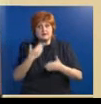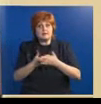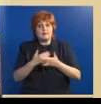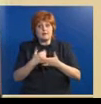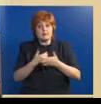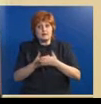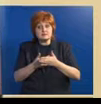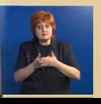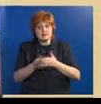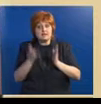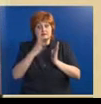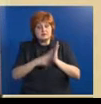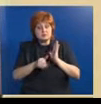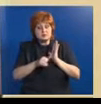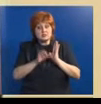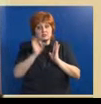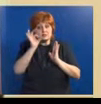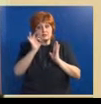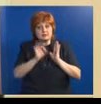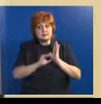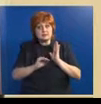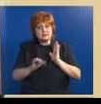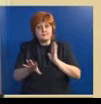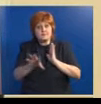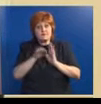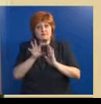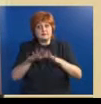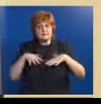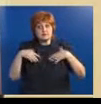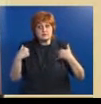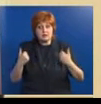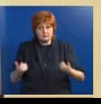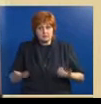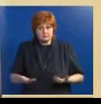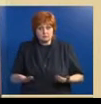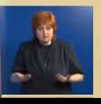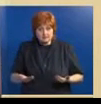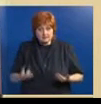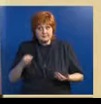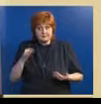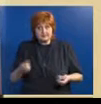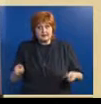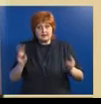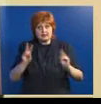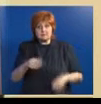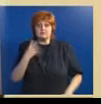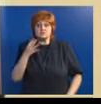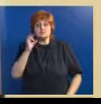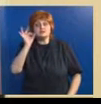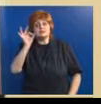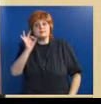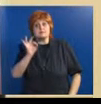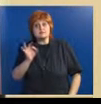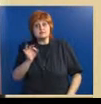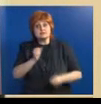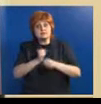что 96% учащихся выбирают здоровый образ жизни, и оставшиеся 4%